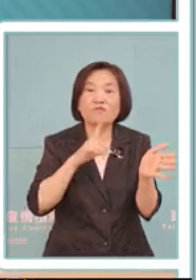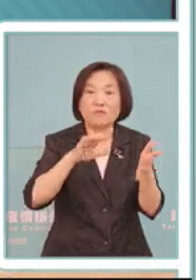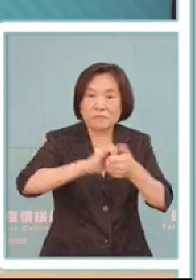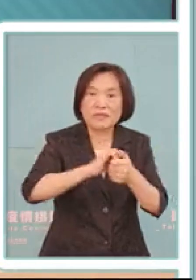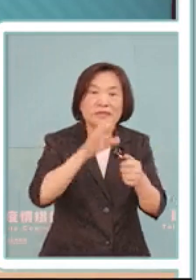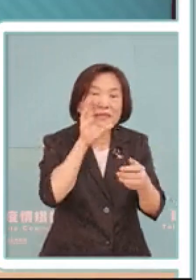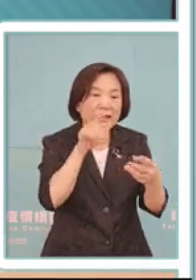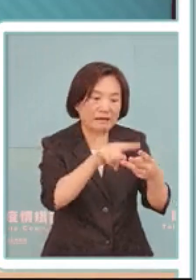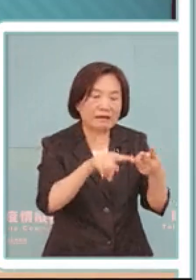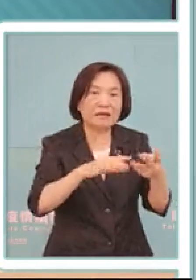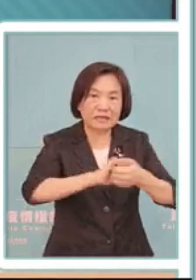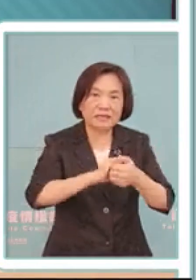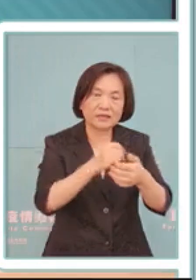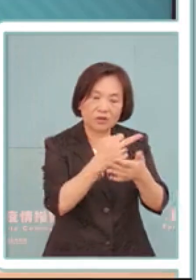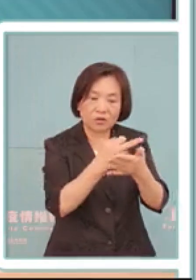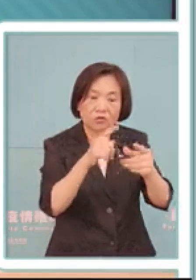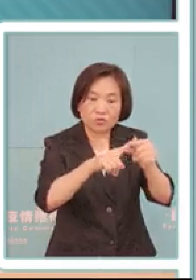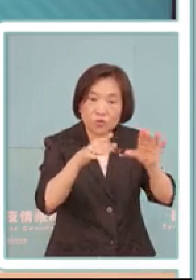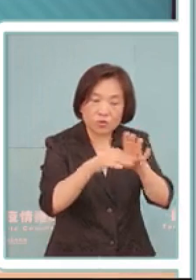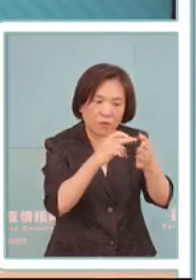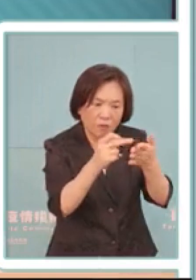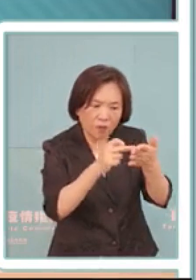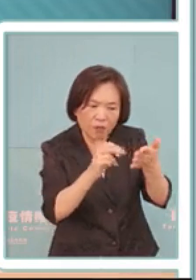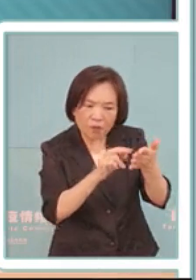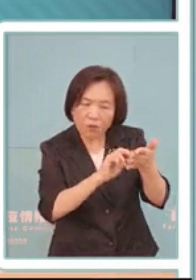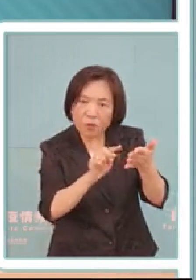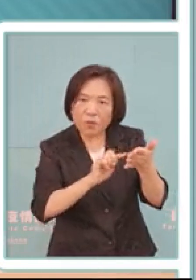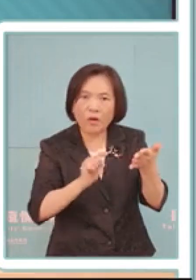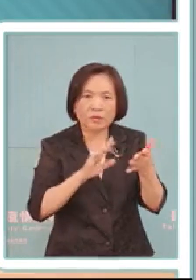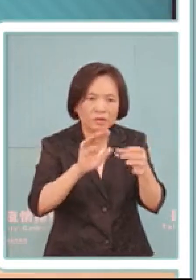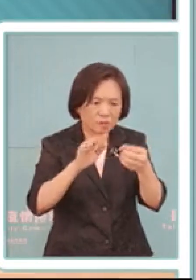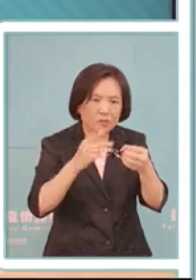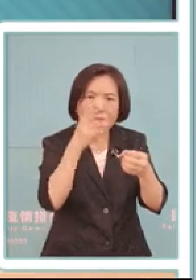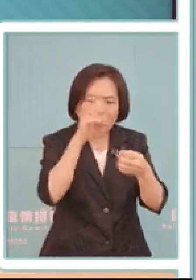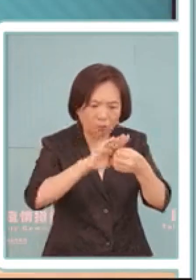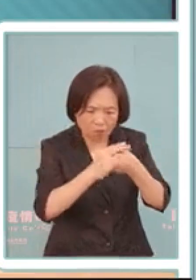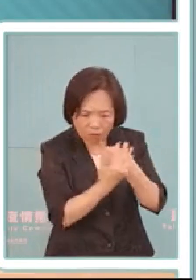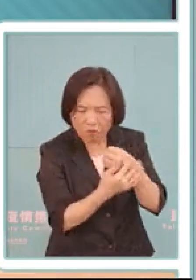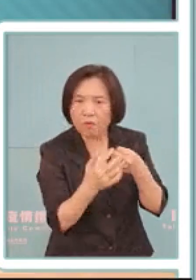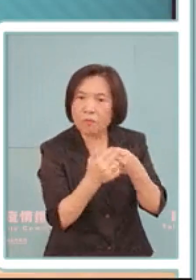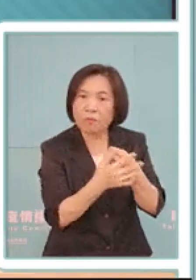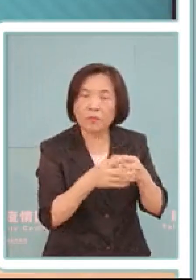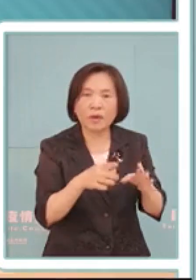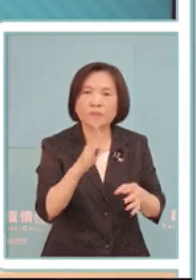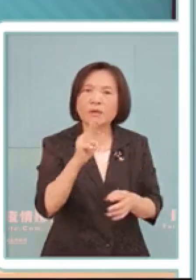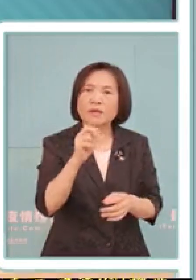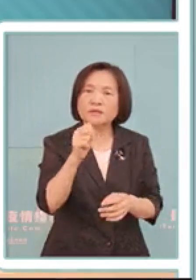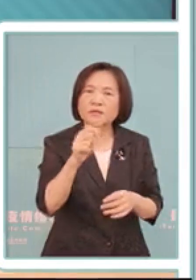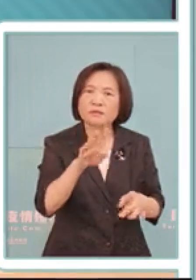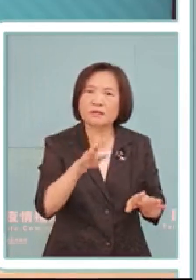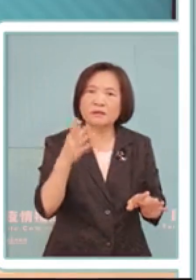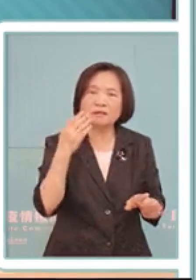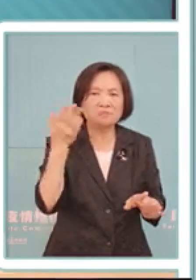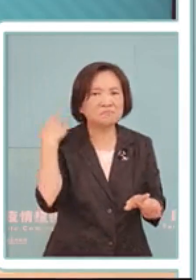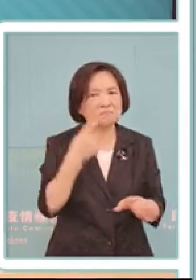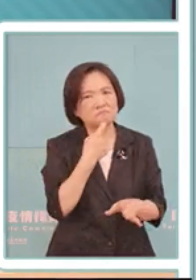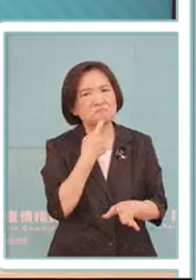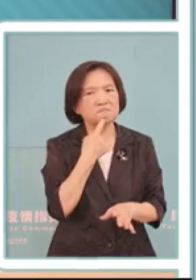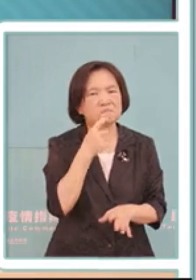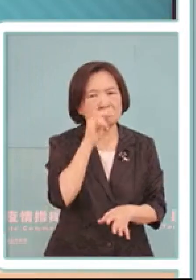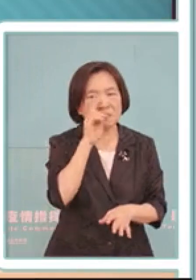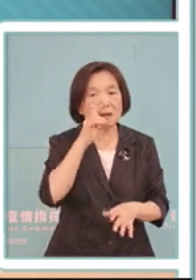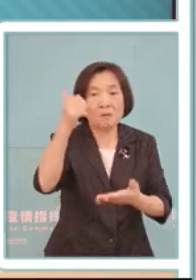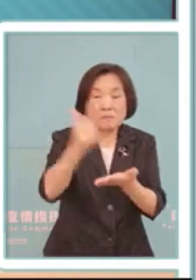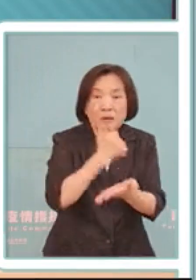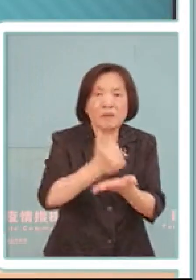上面有中文字，但是瓶装上面没有。请教市长，当初 BNT 疫苗之所以让人诟病说进货